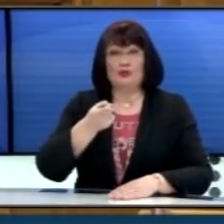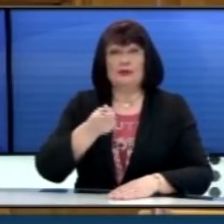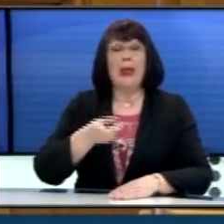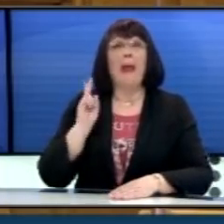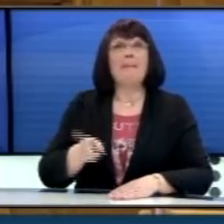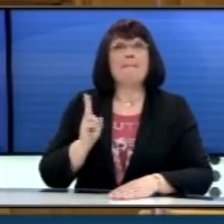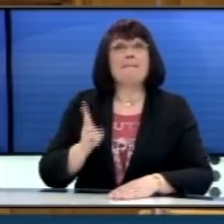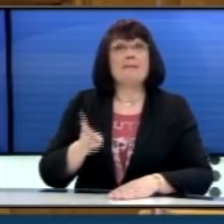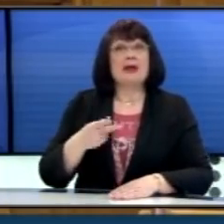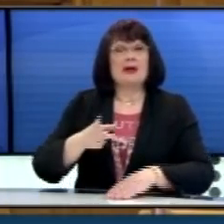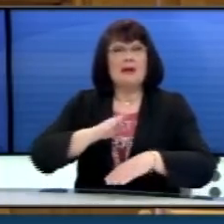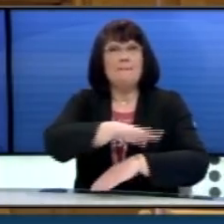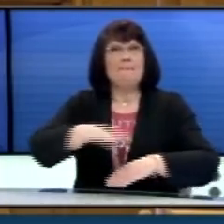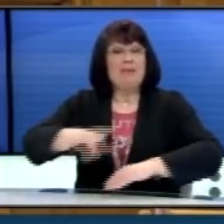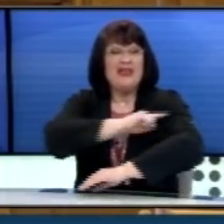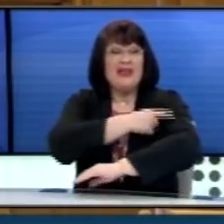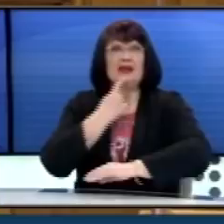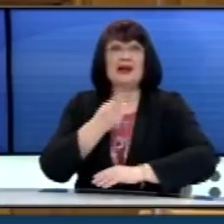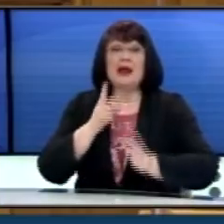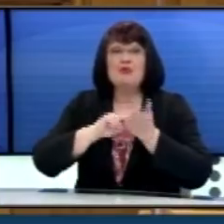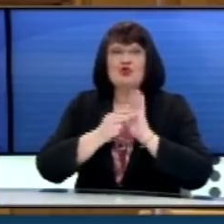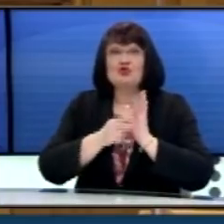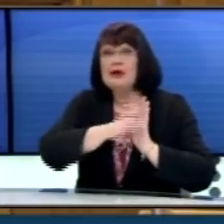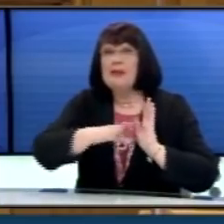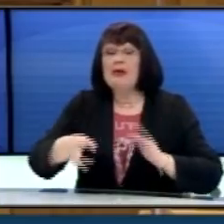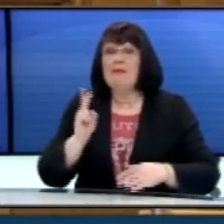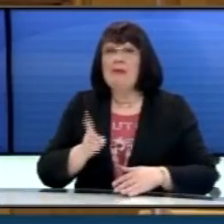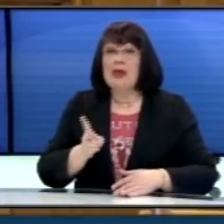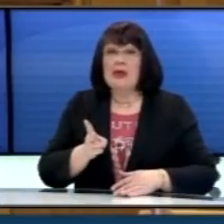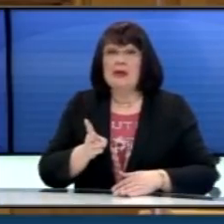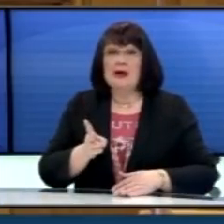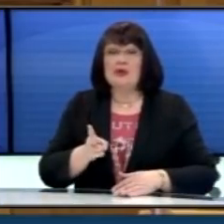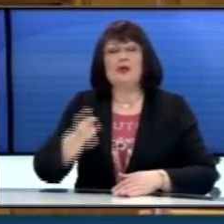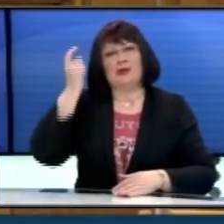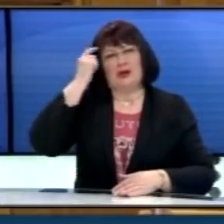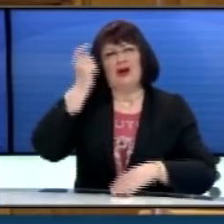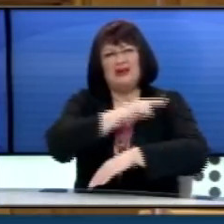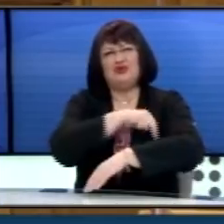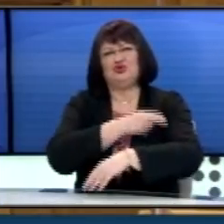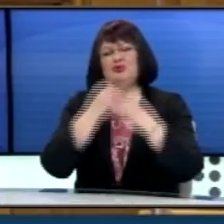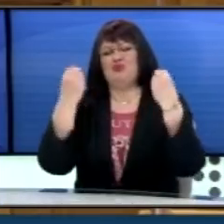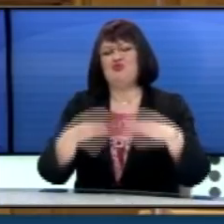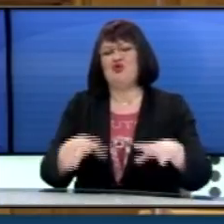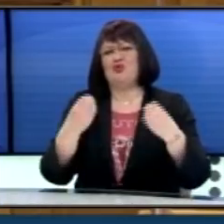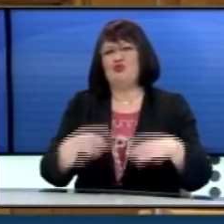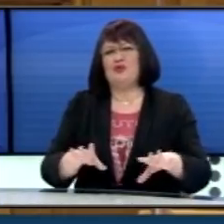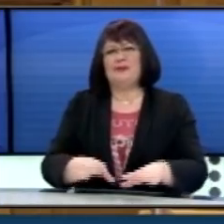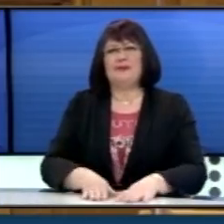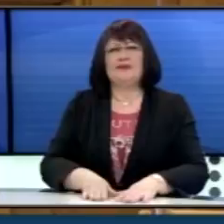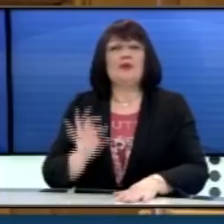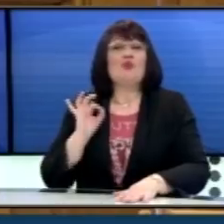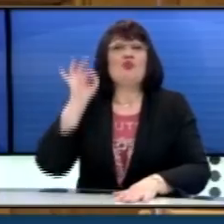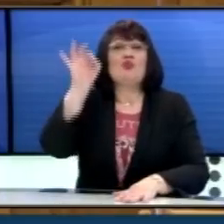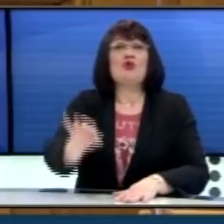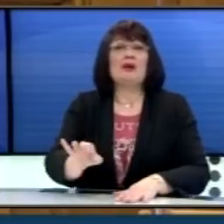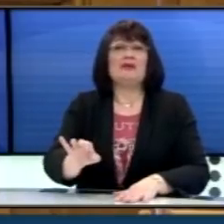χτυπούν καμπανάκι οι παιδίατροι, καταλαβαίνει κανείς την κατάντια της πρωτοβάθμιας υγείας. Πού θα φτάσουμε